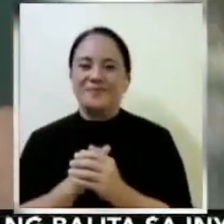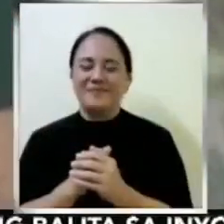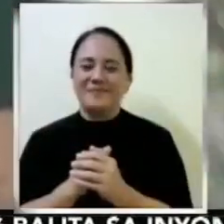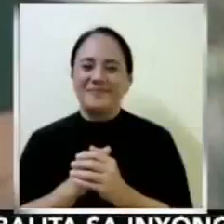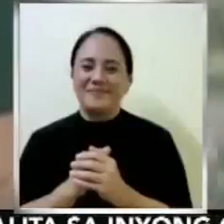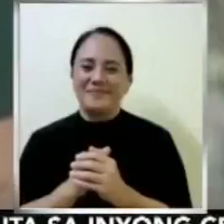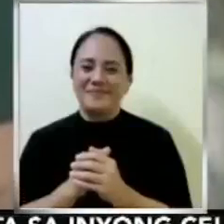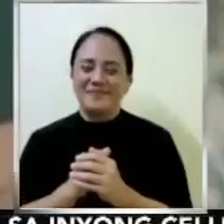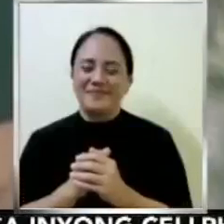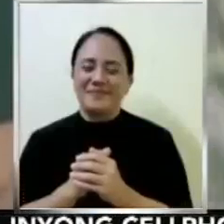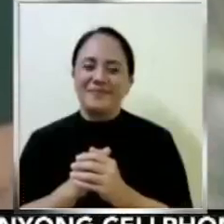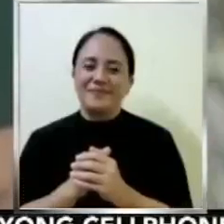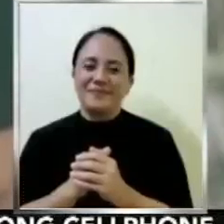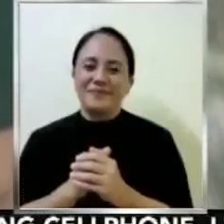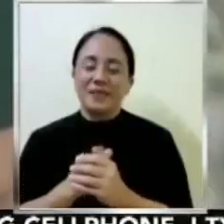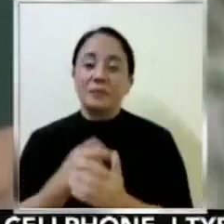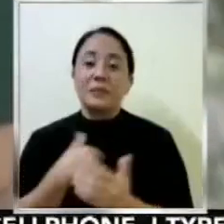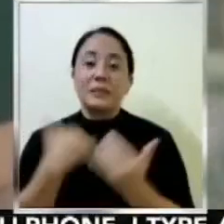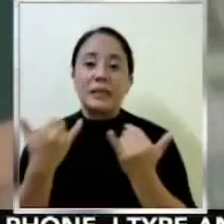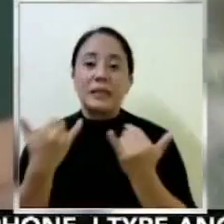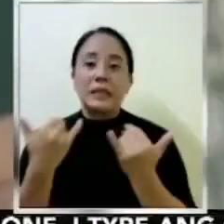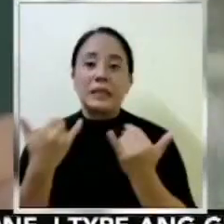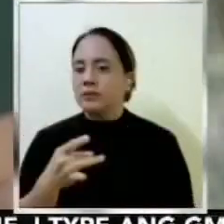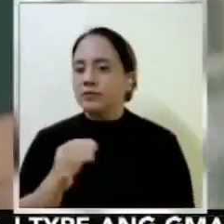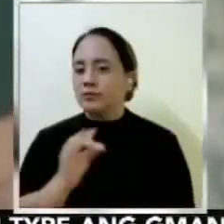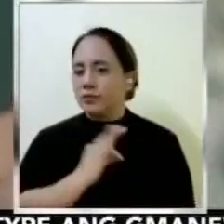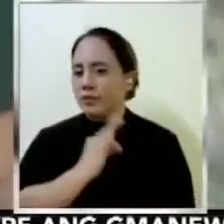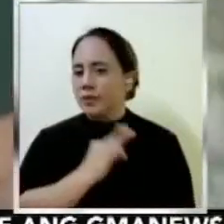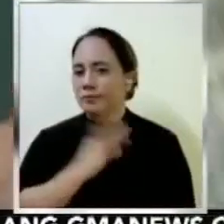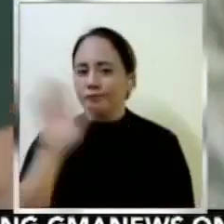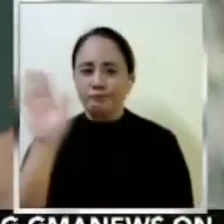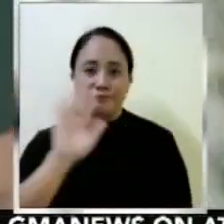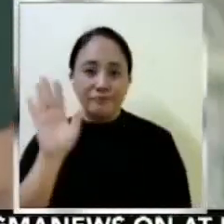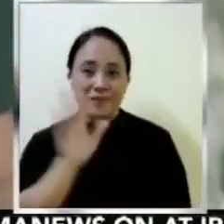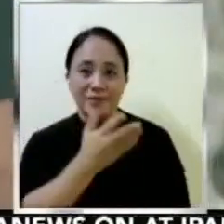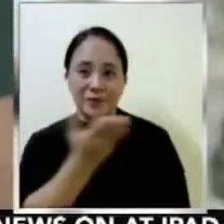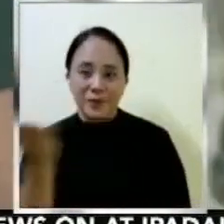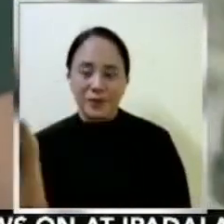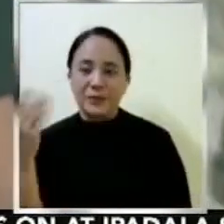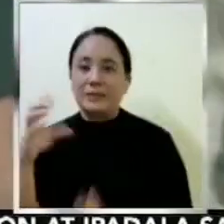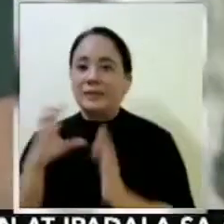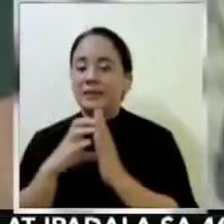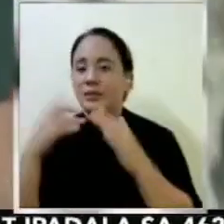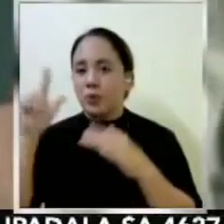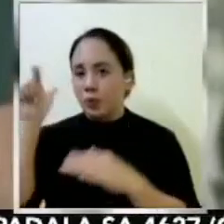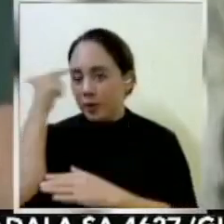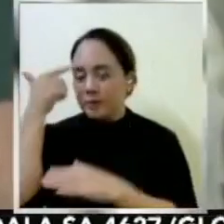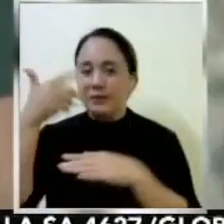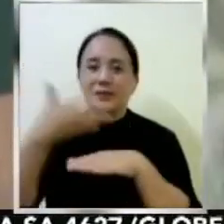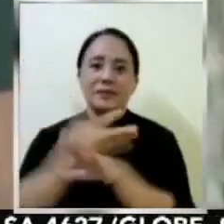I would now like to formally bid you all goodbye in the City Government of Davao.